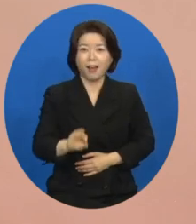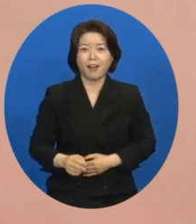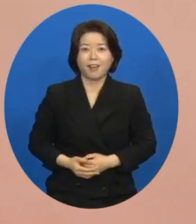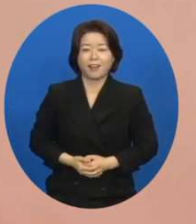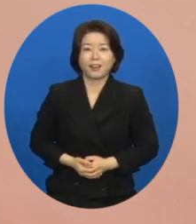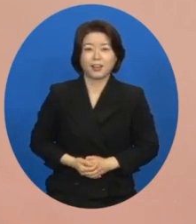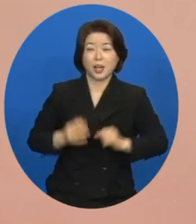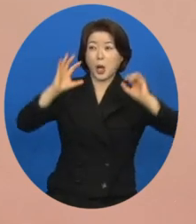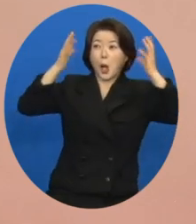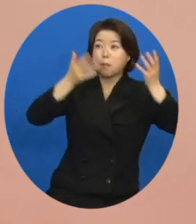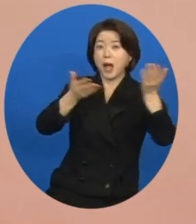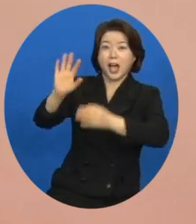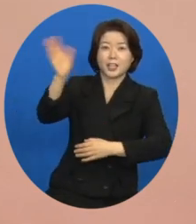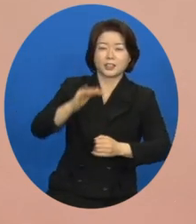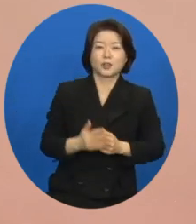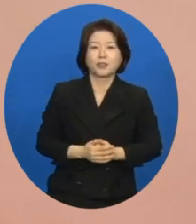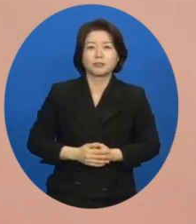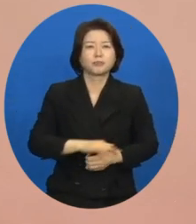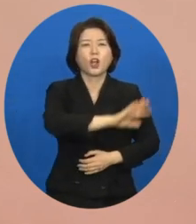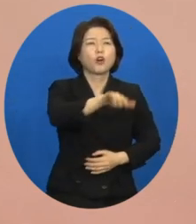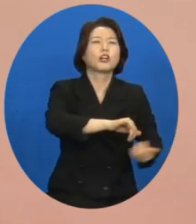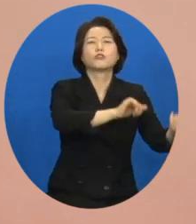박수 칠 게 아니라 우리가 죽어야죠.